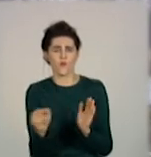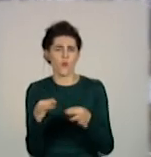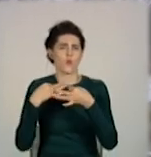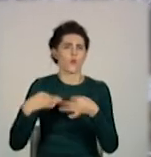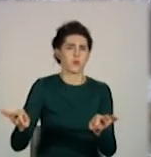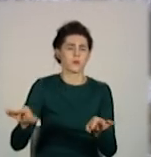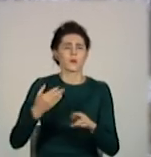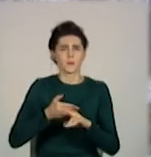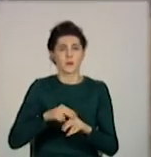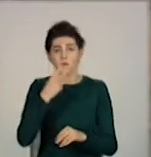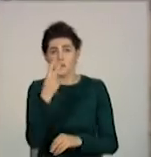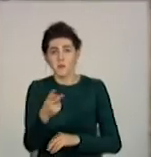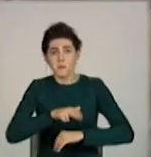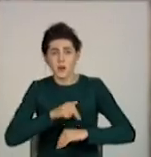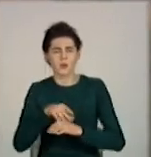помічають поліцейське авто.